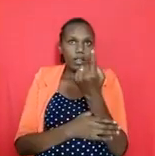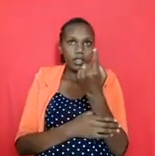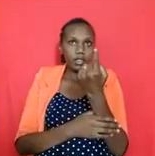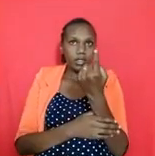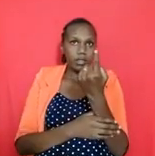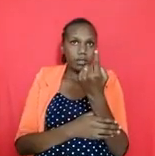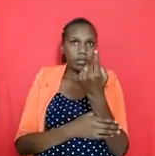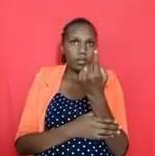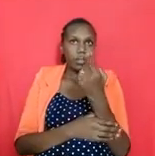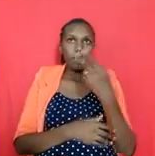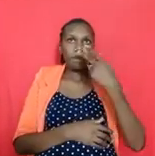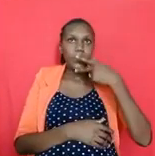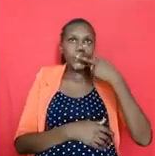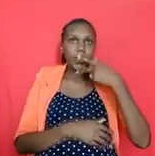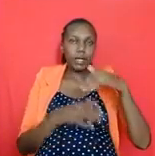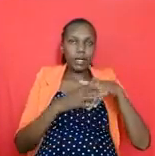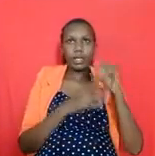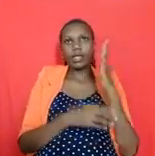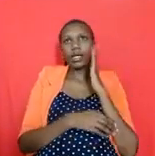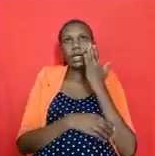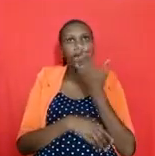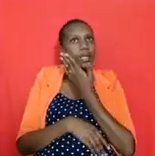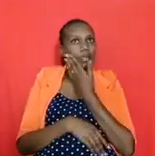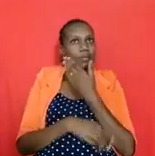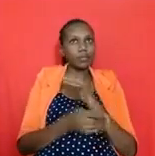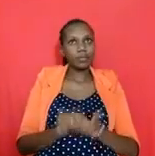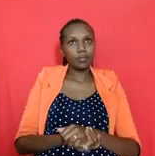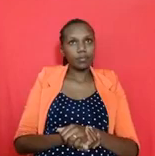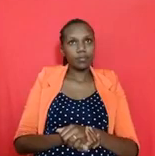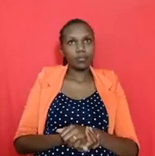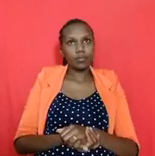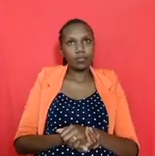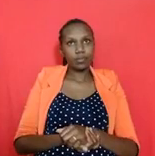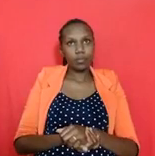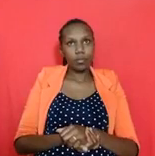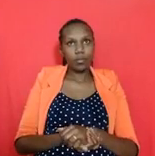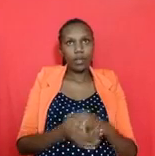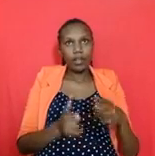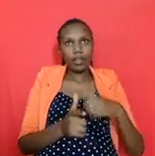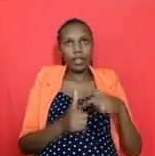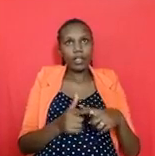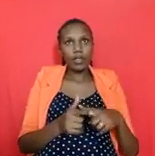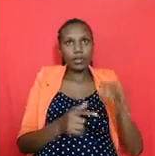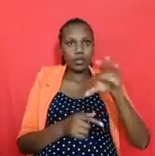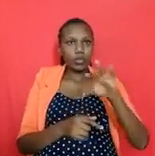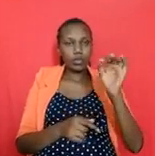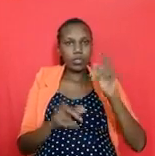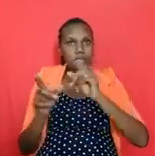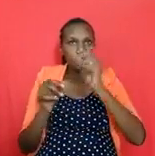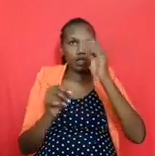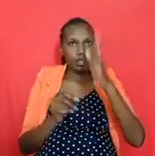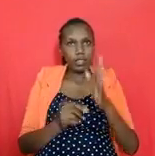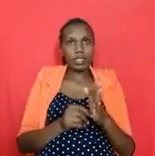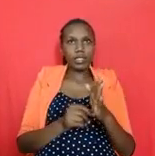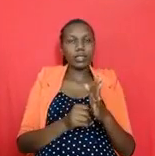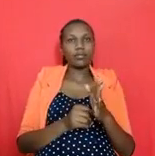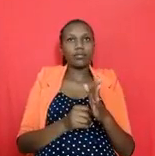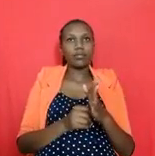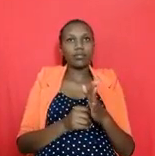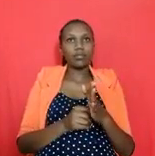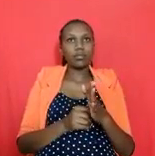ni ya pink ya mbere ni ya pink nĩyo tũgũkorwo tũkĩthura secretary